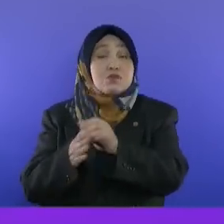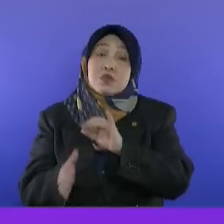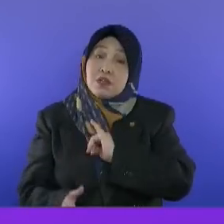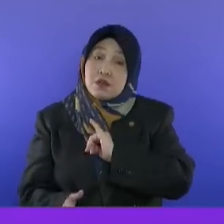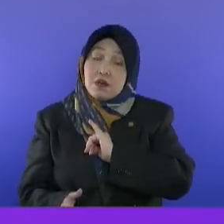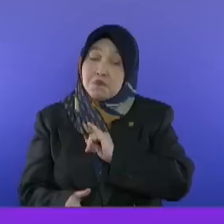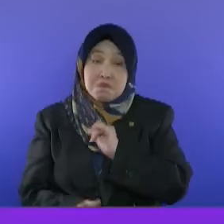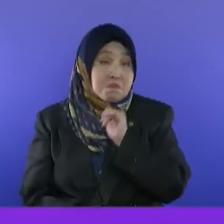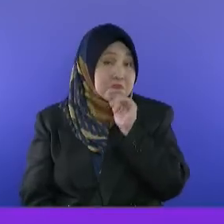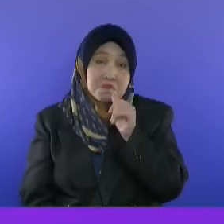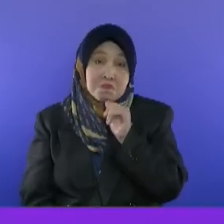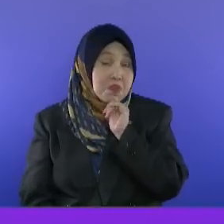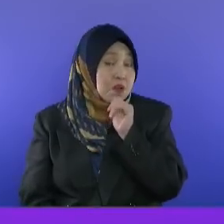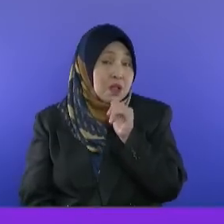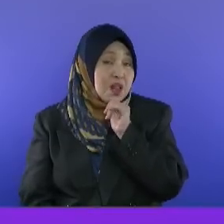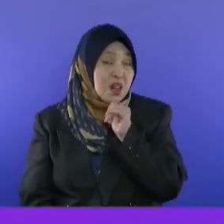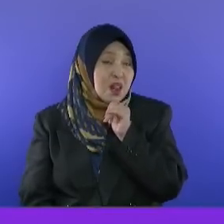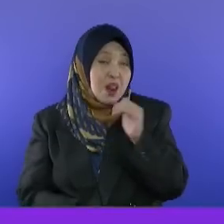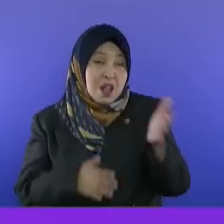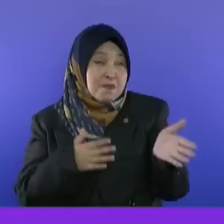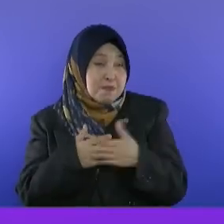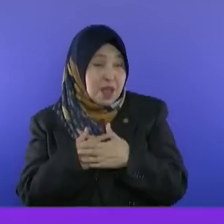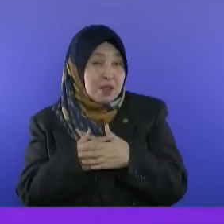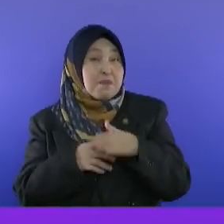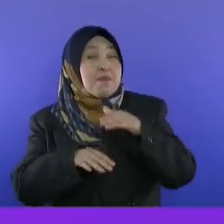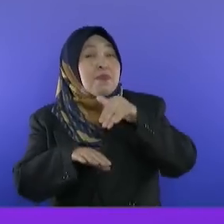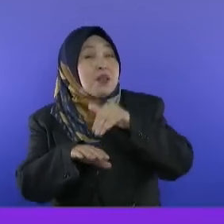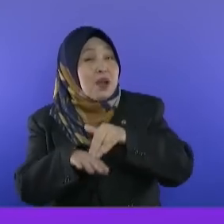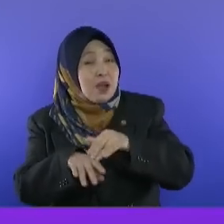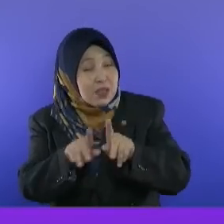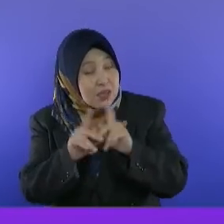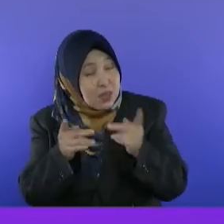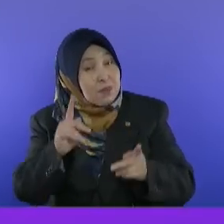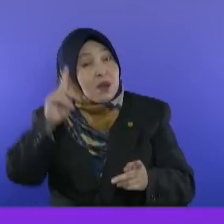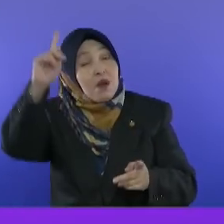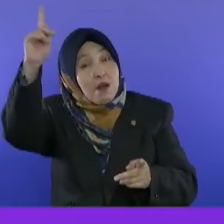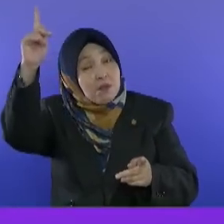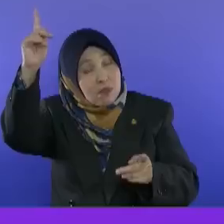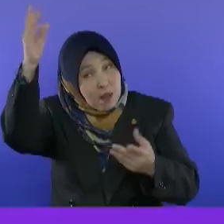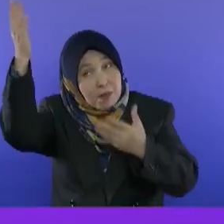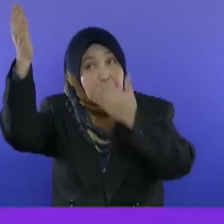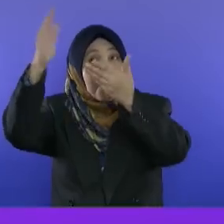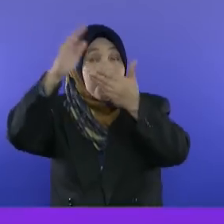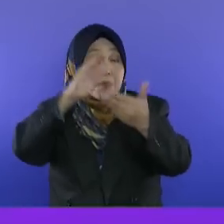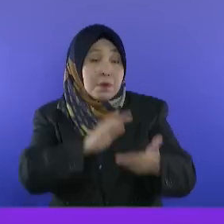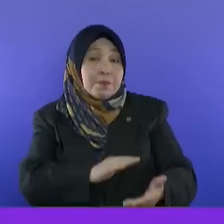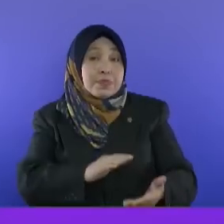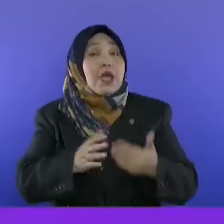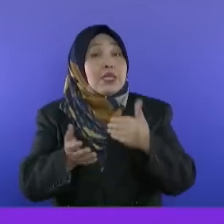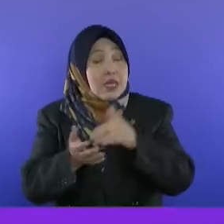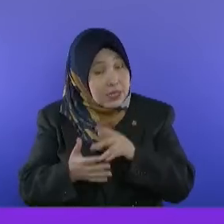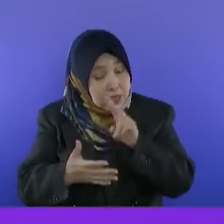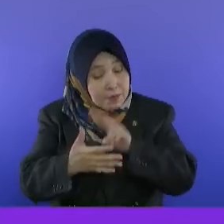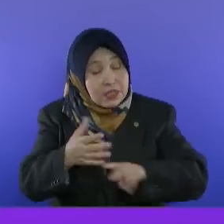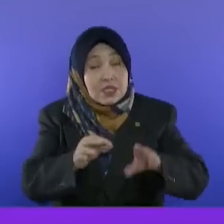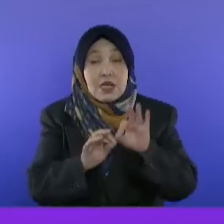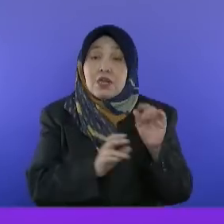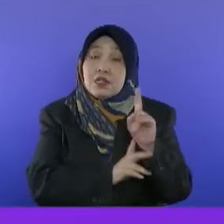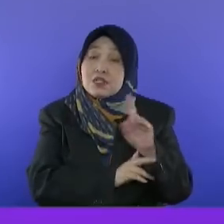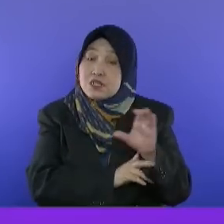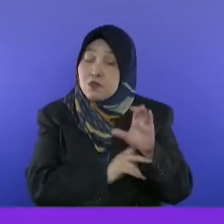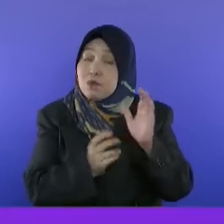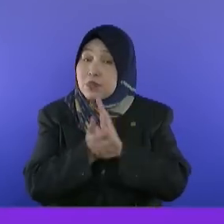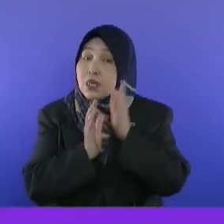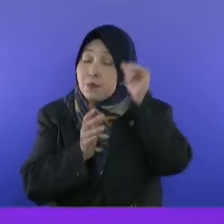bukannya ingin merujuk kepada kepada kitab yang Allah tuh turunkan sekali lagi kita baca ayat yang ke 100 ini sebagai